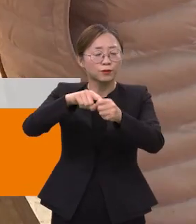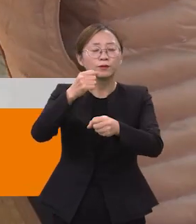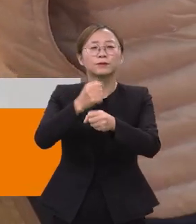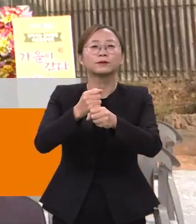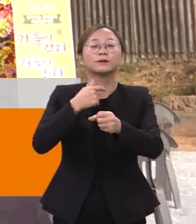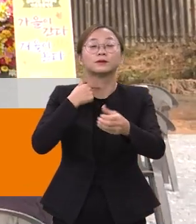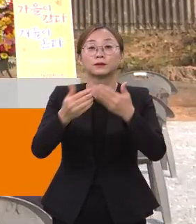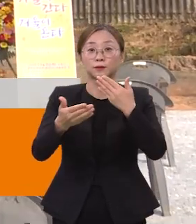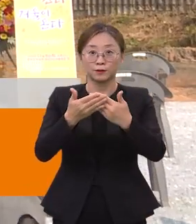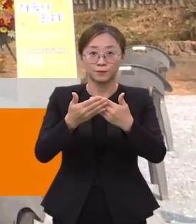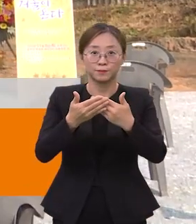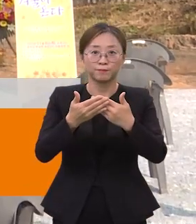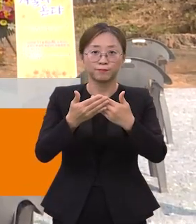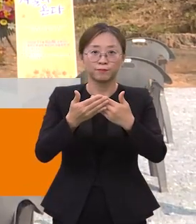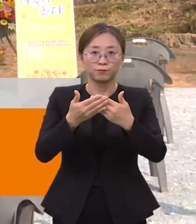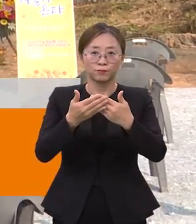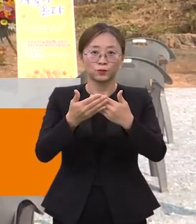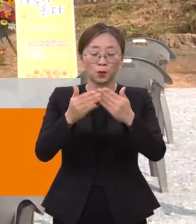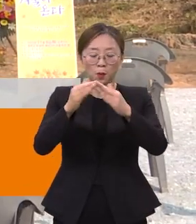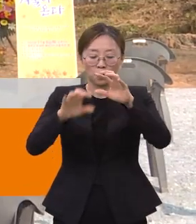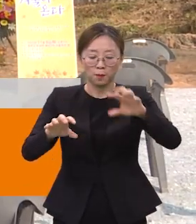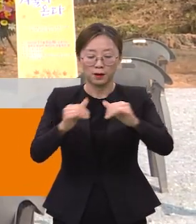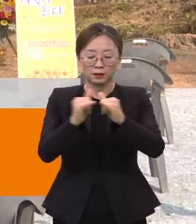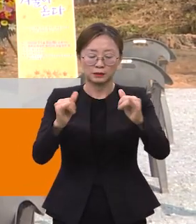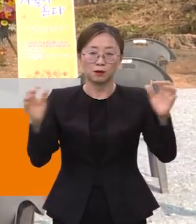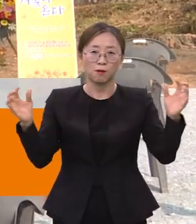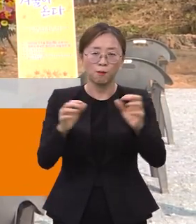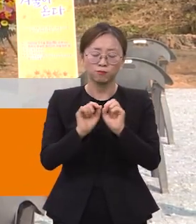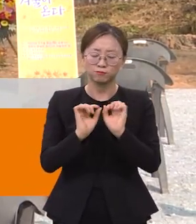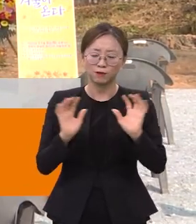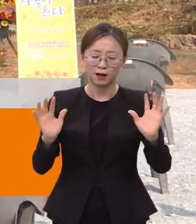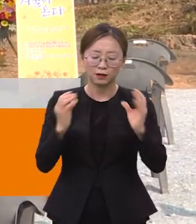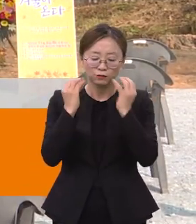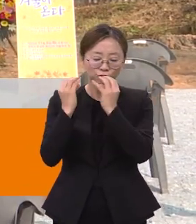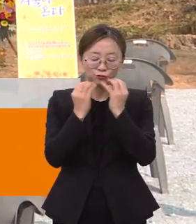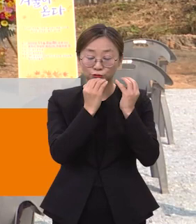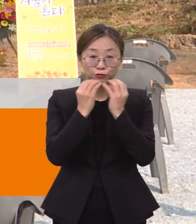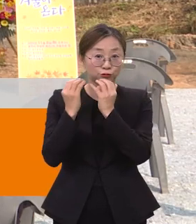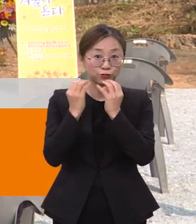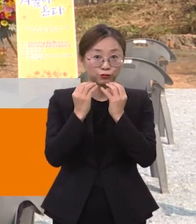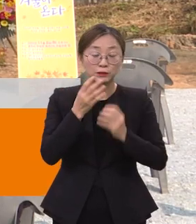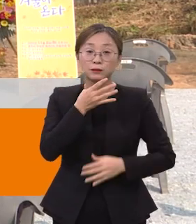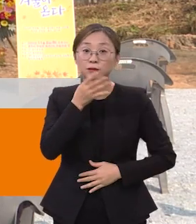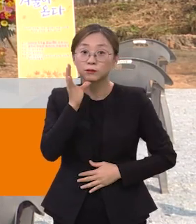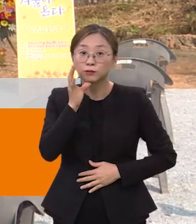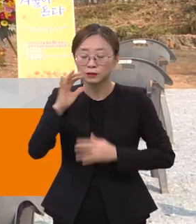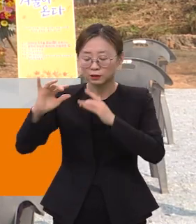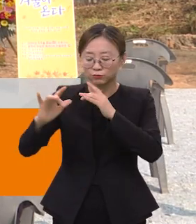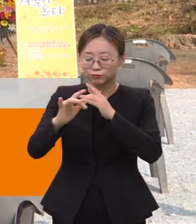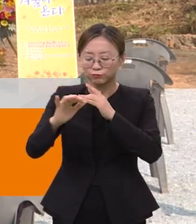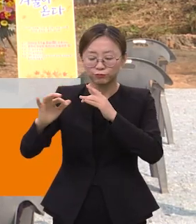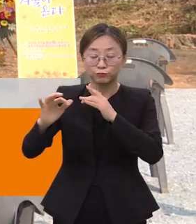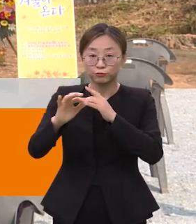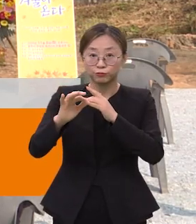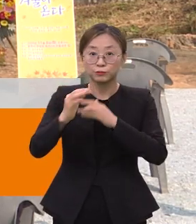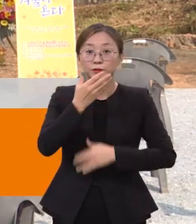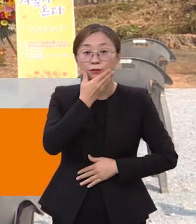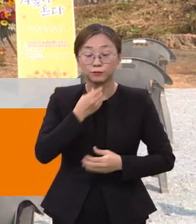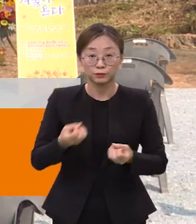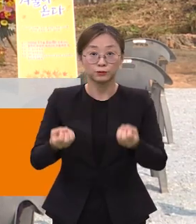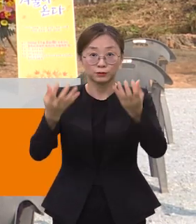진행했는데요. 이어진 축제에서는 우성면 주민자치회 하모니카 팀, 팝스 오케스트라 실버팀의 색소폰 연주